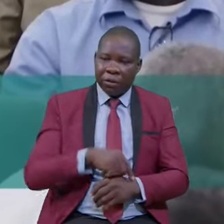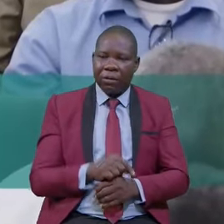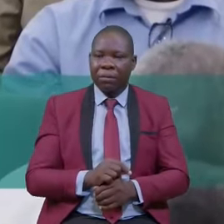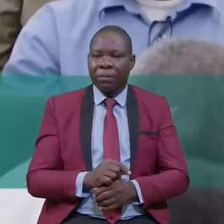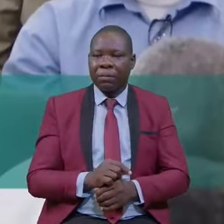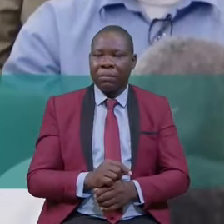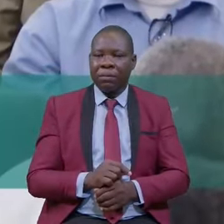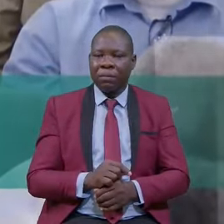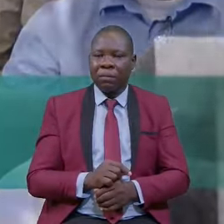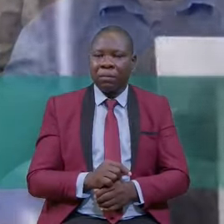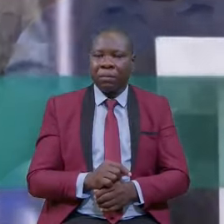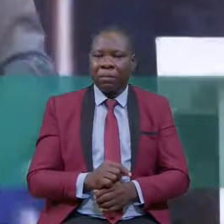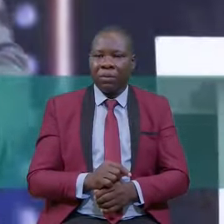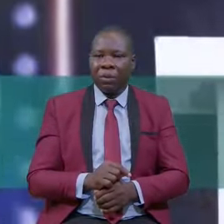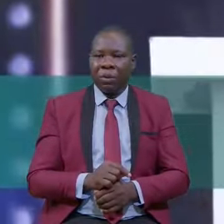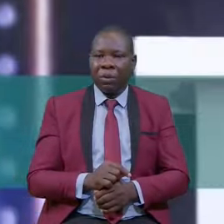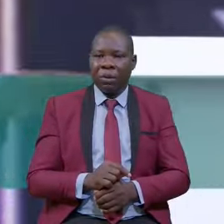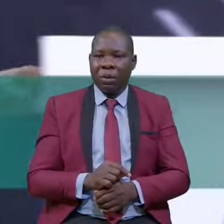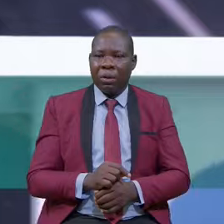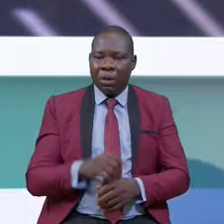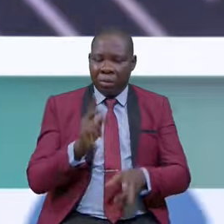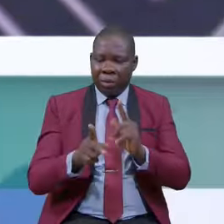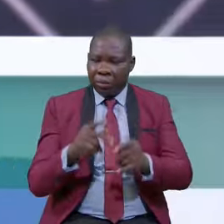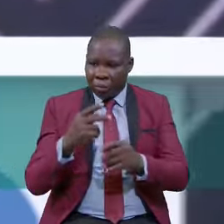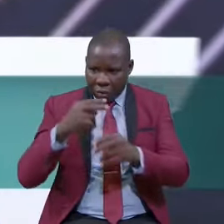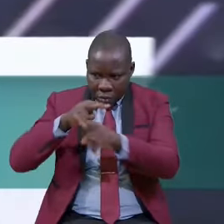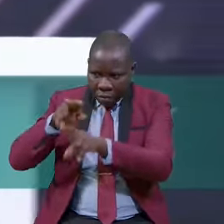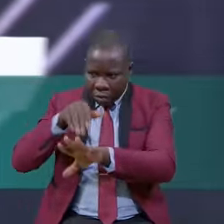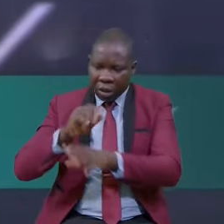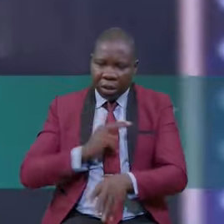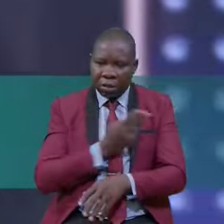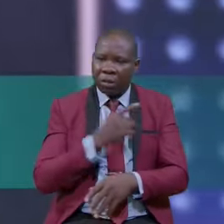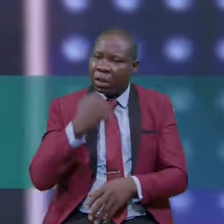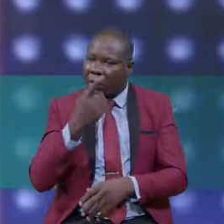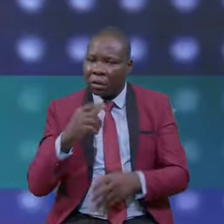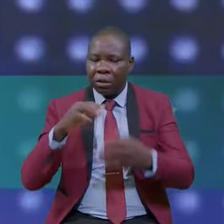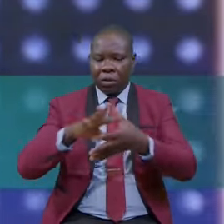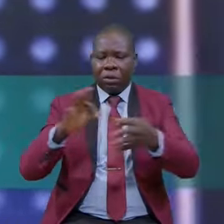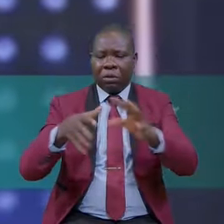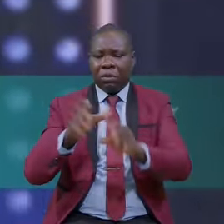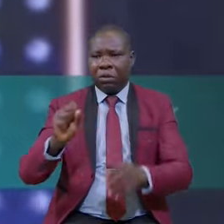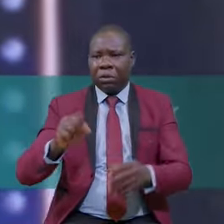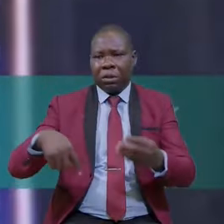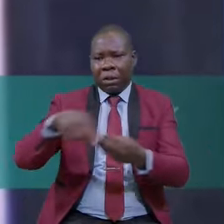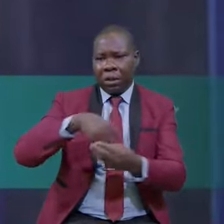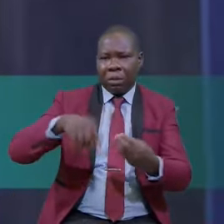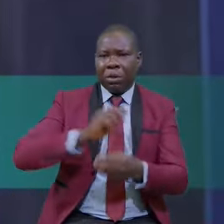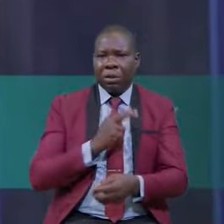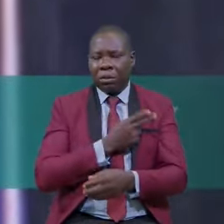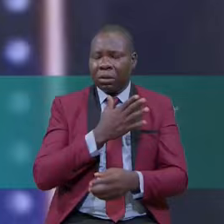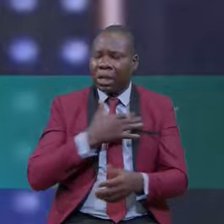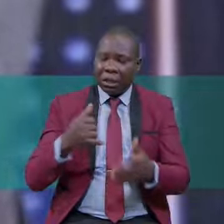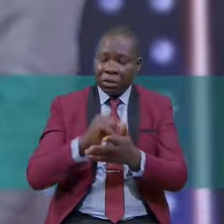Falsifications. You know, people look at us. Les gens nous regardent et ils racontent des histoires sur nous. And the story goes et comme